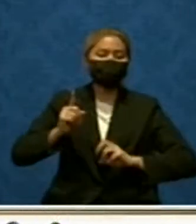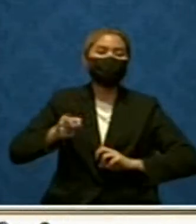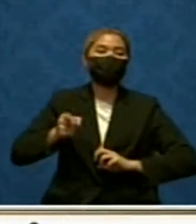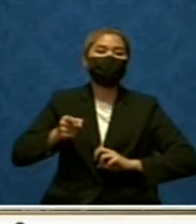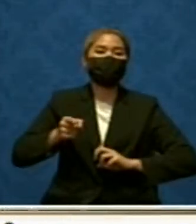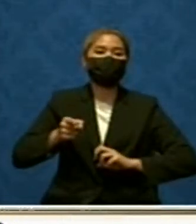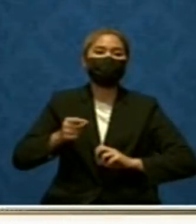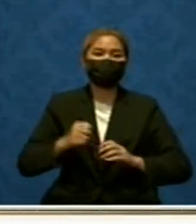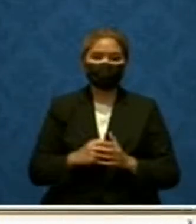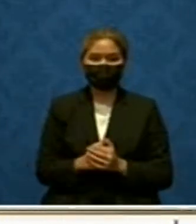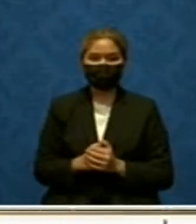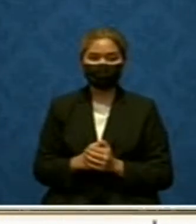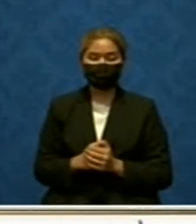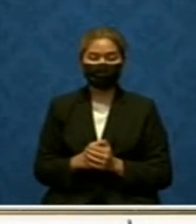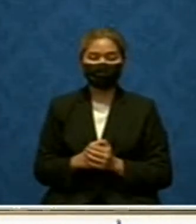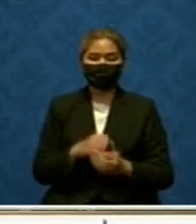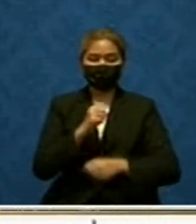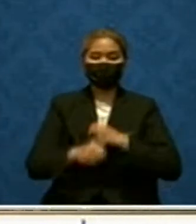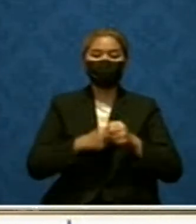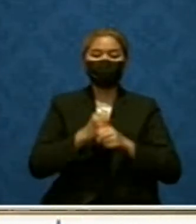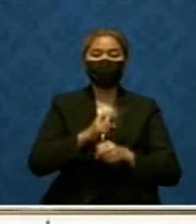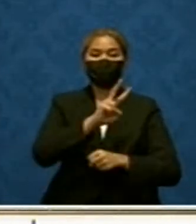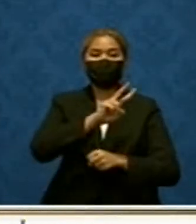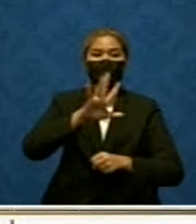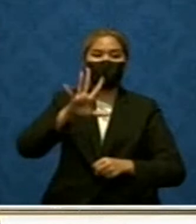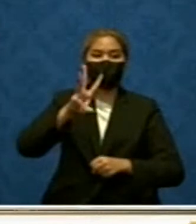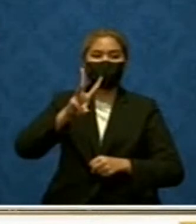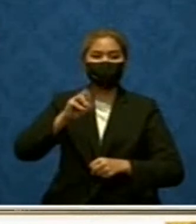พูดไว้ก่อนการเลือกตั้งปี 2562